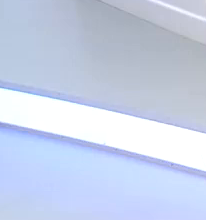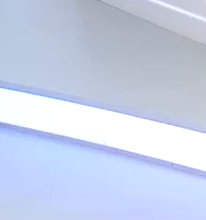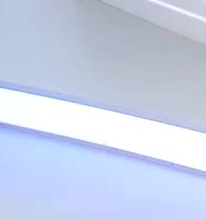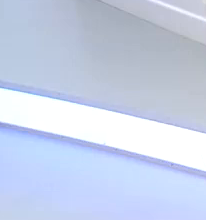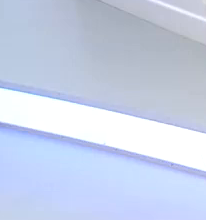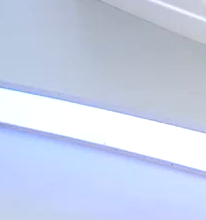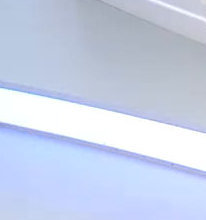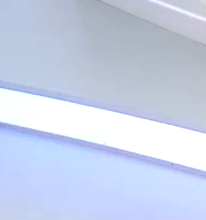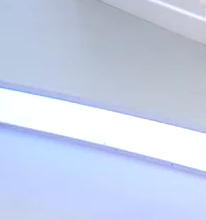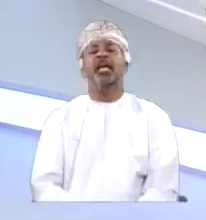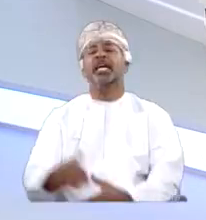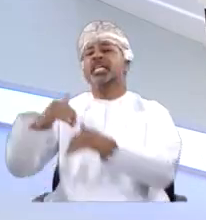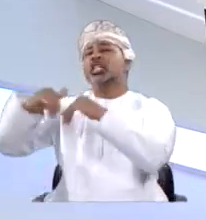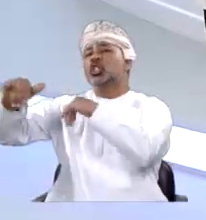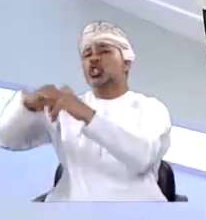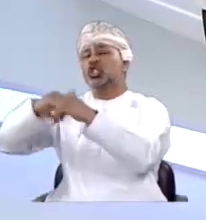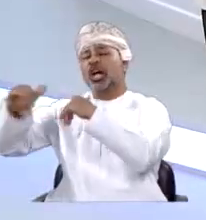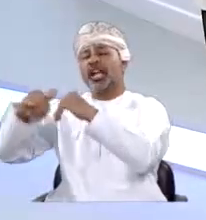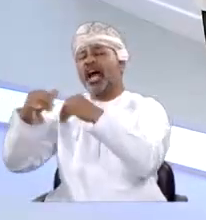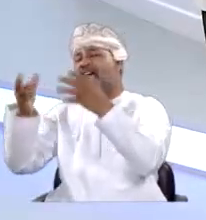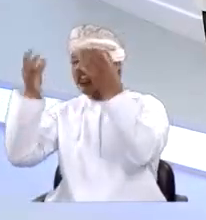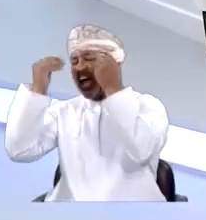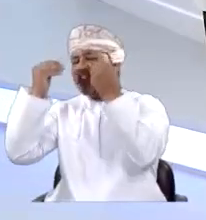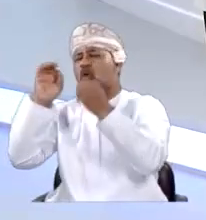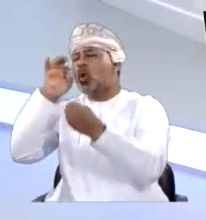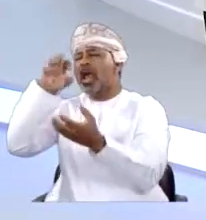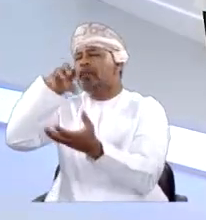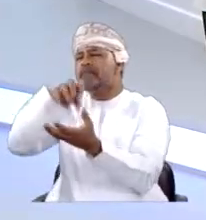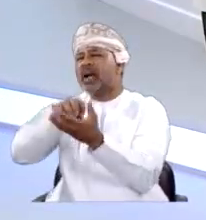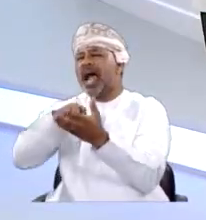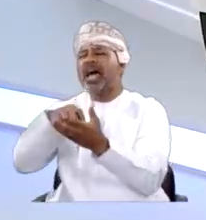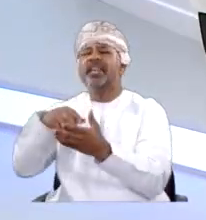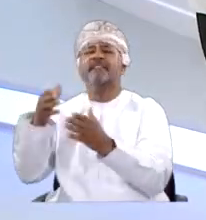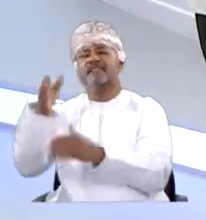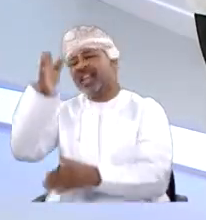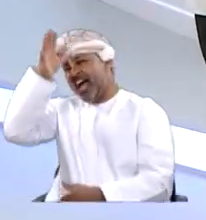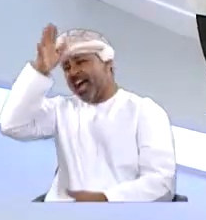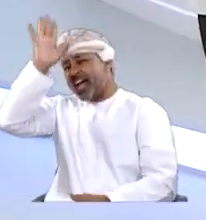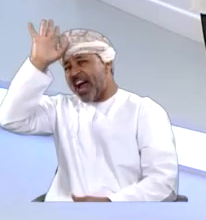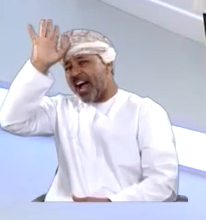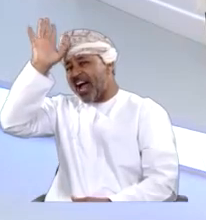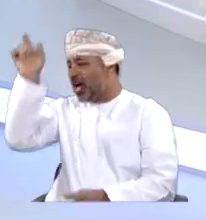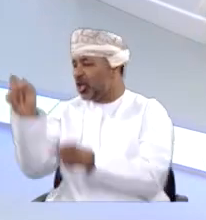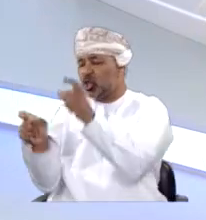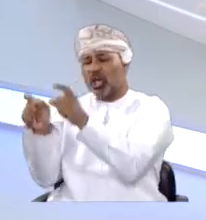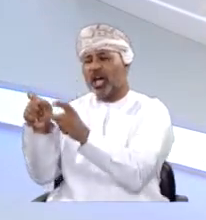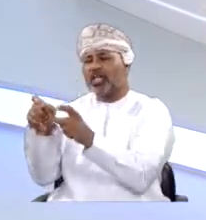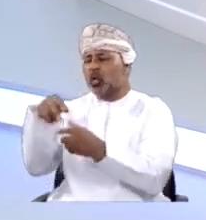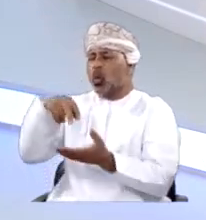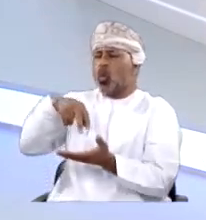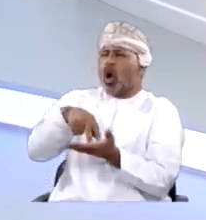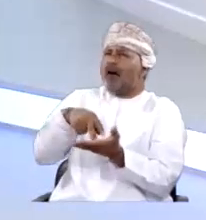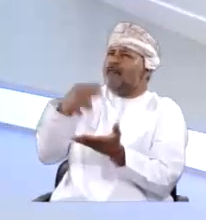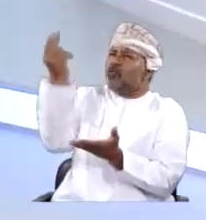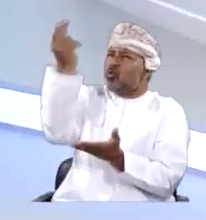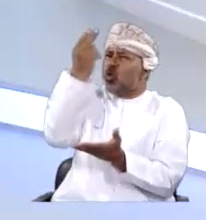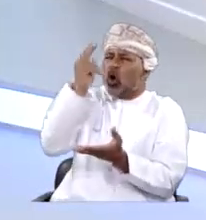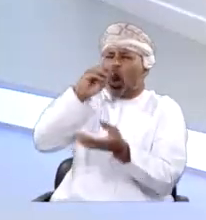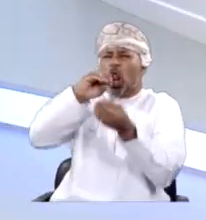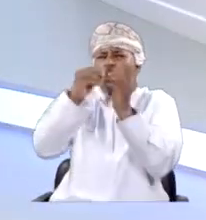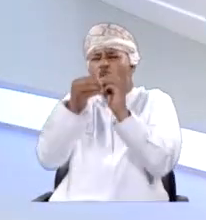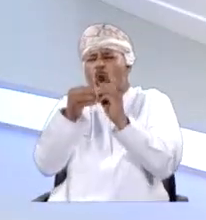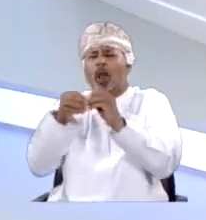على امتداد شارع الفراهيدية الثقافي بالبصرة يقف الفنانون العراقيون ليرسموا ويلونوا مشاهد